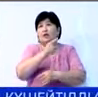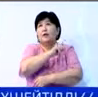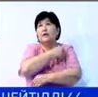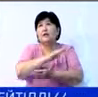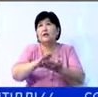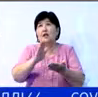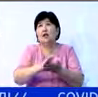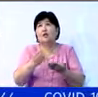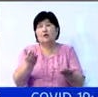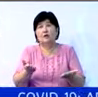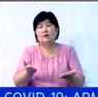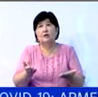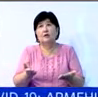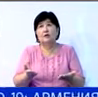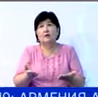барысында